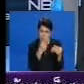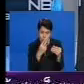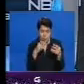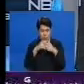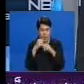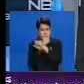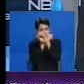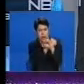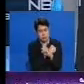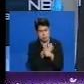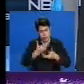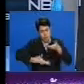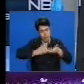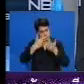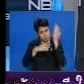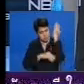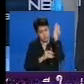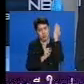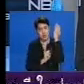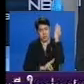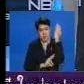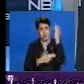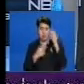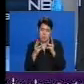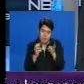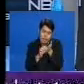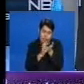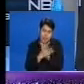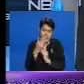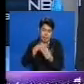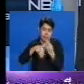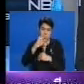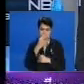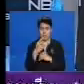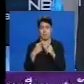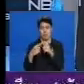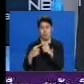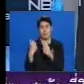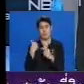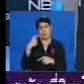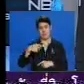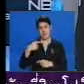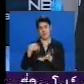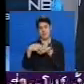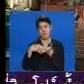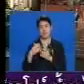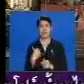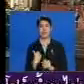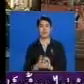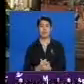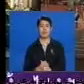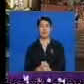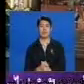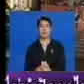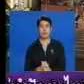ปลอดภัยในตลาดเมืองสุไหงโกลกซึ่งเป็น1ในแนวทางการพัฒนาเศรษฐกิจติดตามได้จากรายงานพิเศษค่ะ